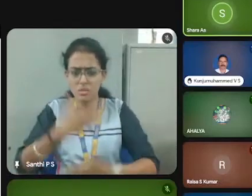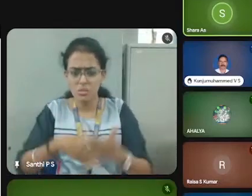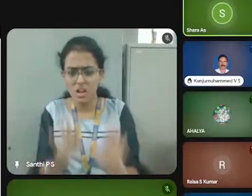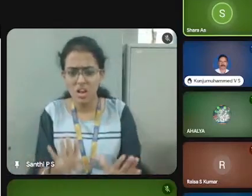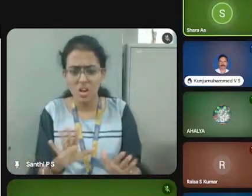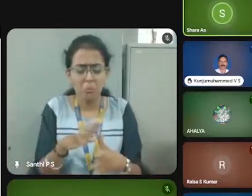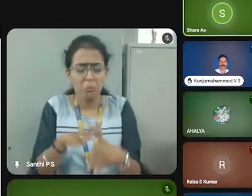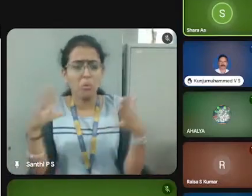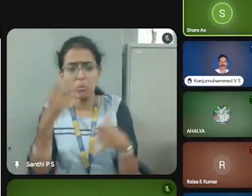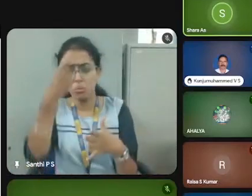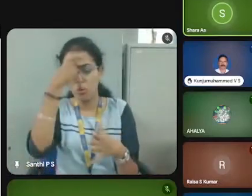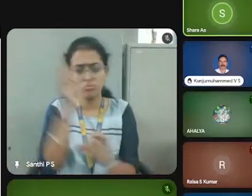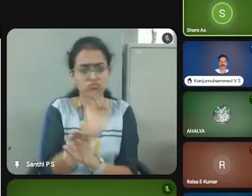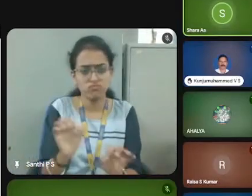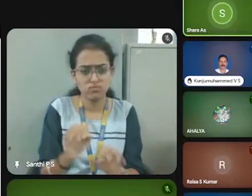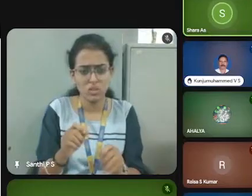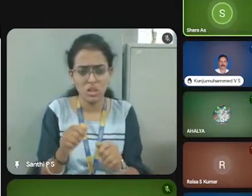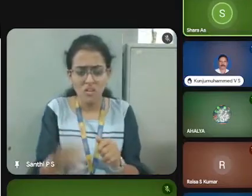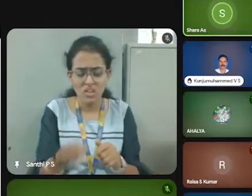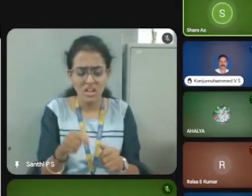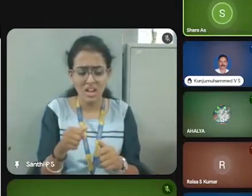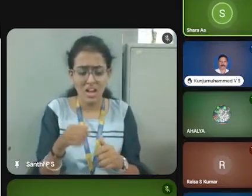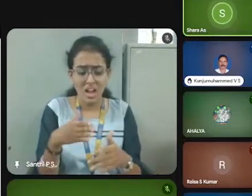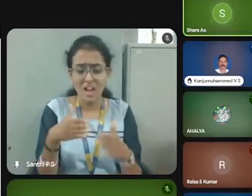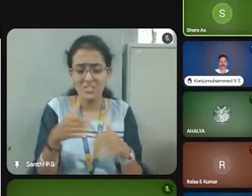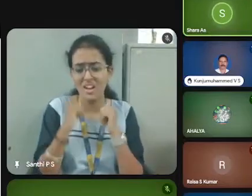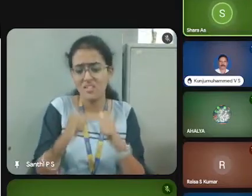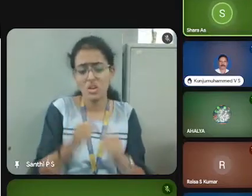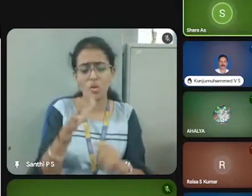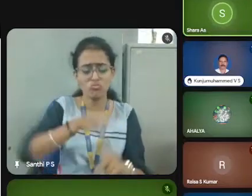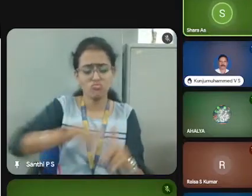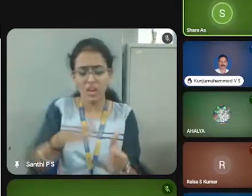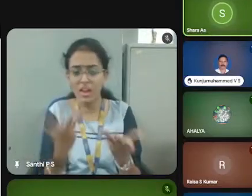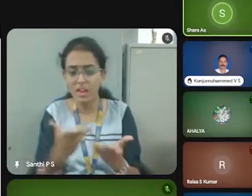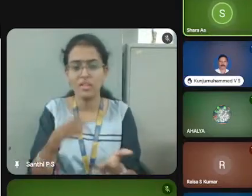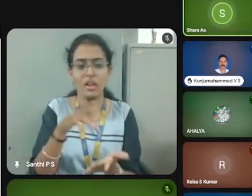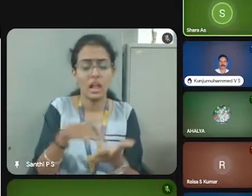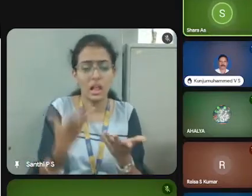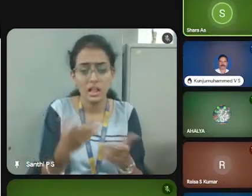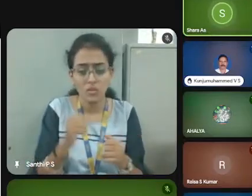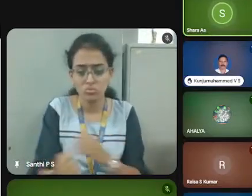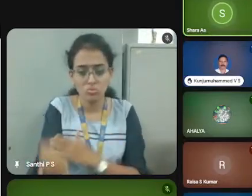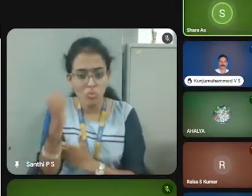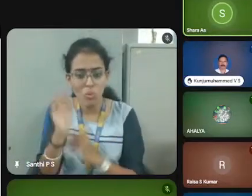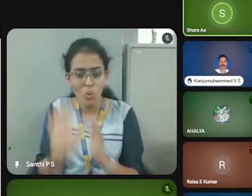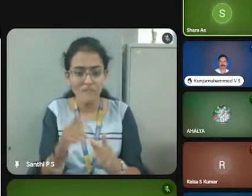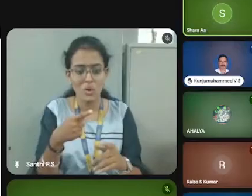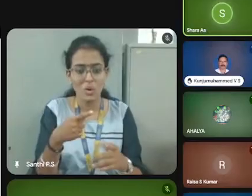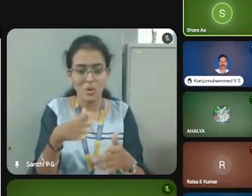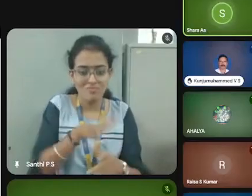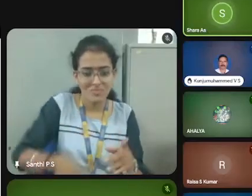വലിയ പ്രശ്നമാണ് എന്ന് രക്ഷിതാക്കൾ എടുക്കാതെ അവരുടെ ബുദ്ധിമുട്ടുള്ള ഏരിയ ഏതാണ്, അവർക്ക് കൂടുതൽ സ്ട്രെങ്തനായ ഏരിയ ഏതാണ് എന്ന്